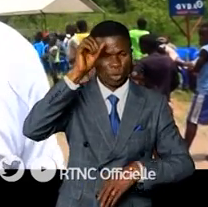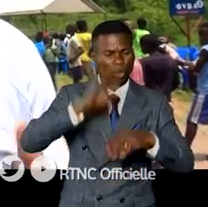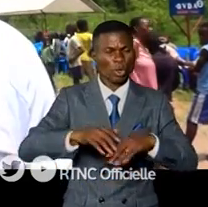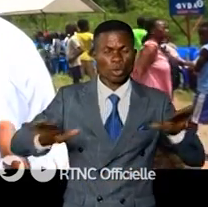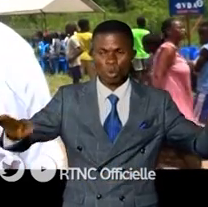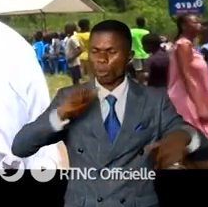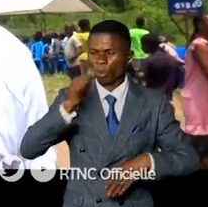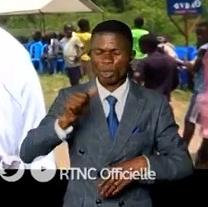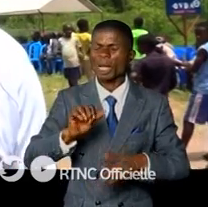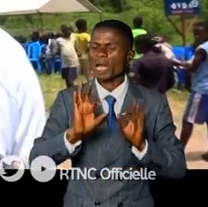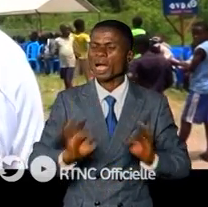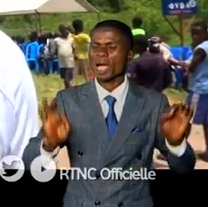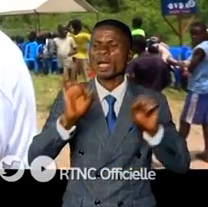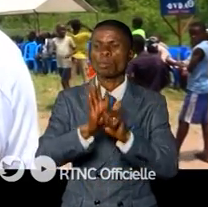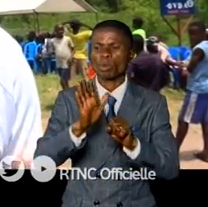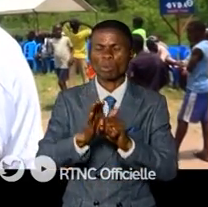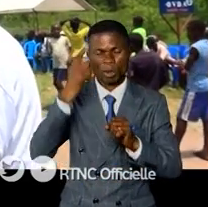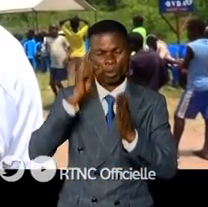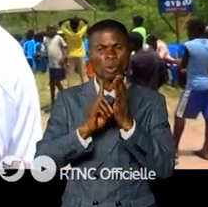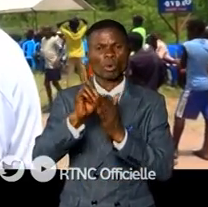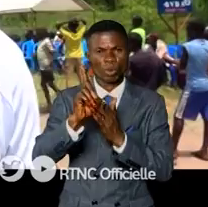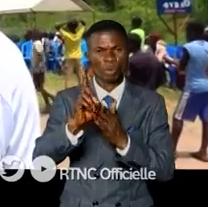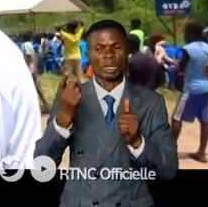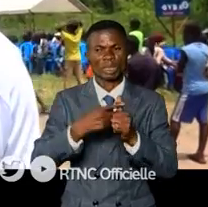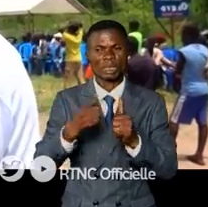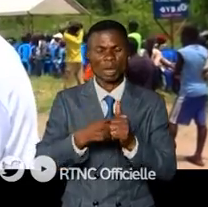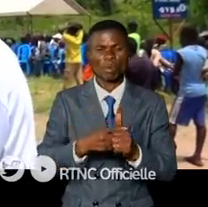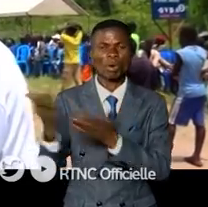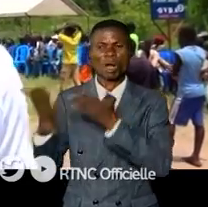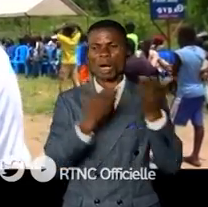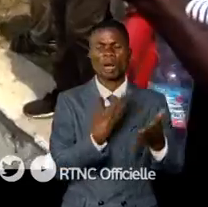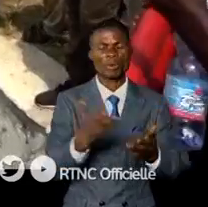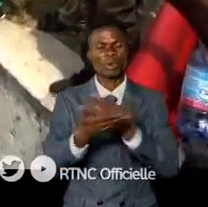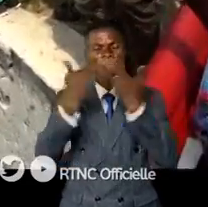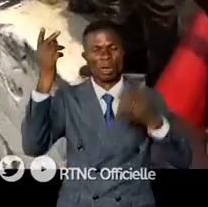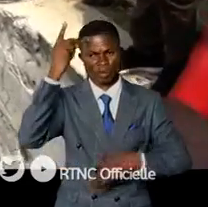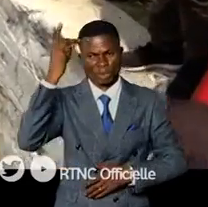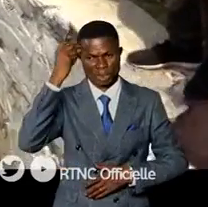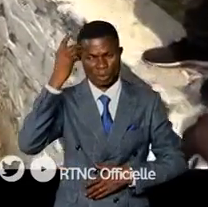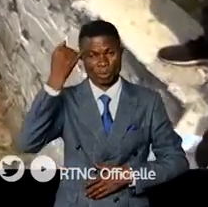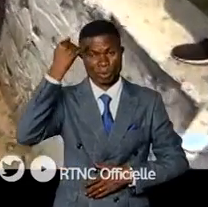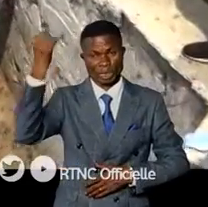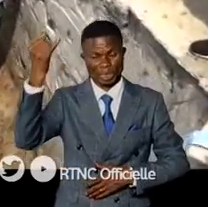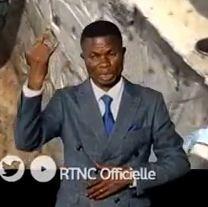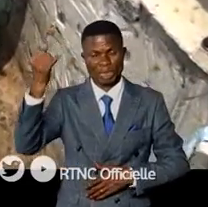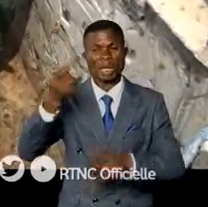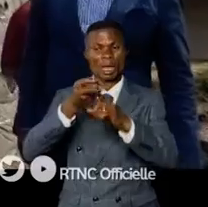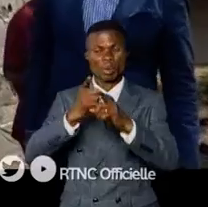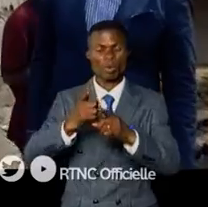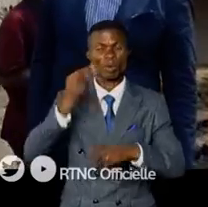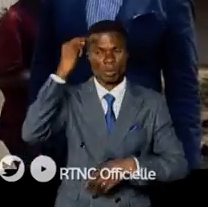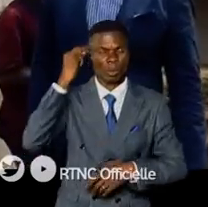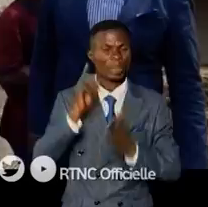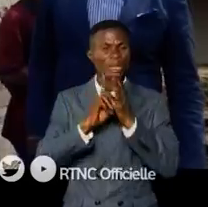ça joue un rôle très capital dans le développement et surtout l'approvisionnement de la ville de Kinshasa. Et l'initiateur de ce projet, Guimi Kulupombo,